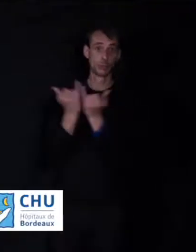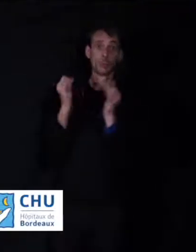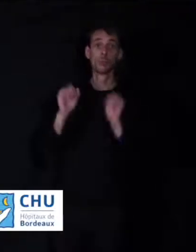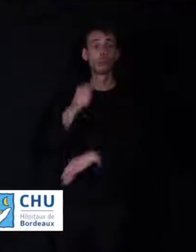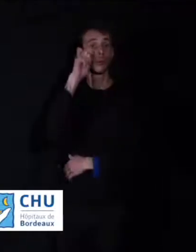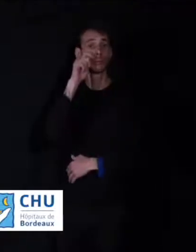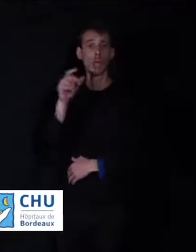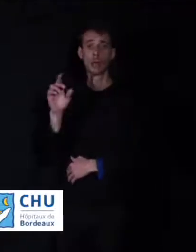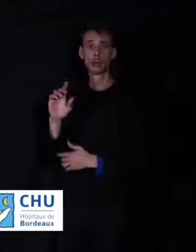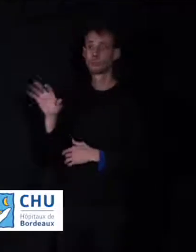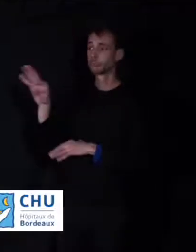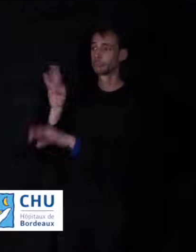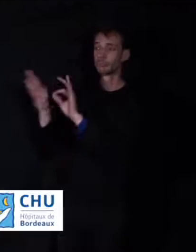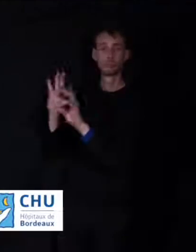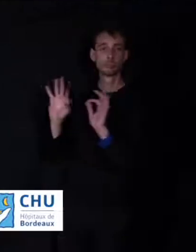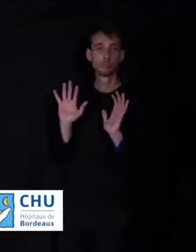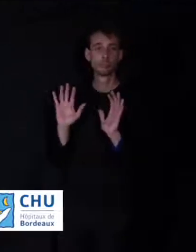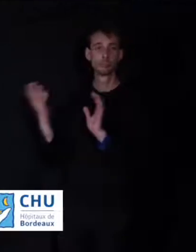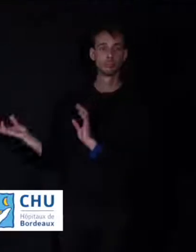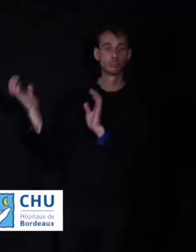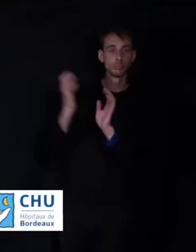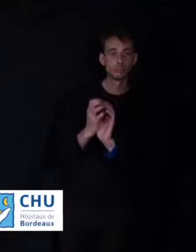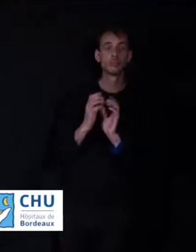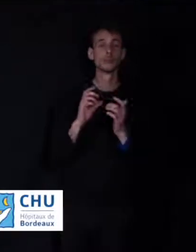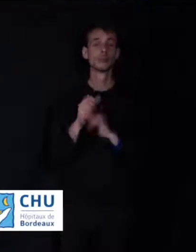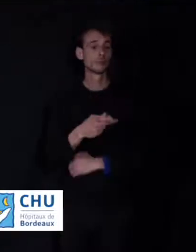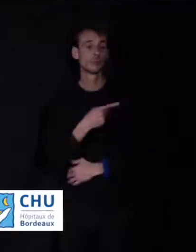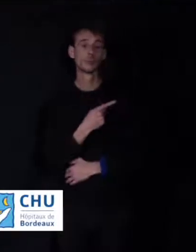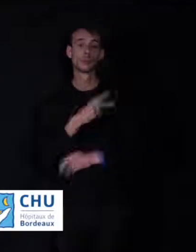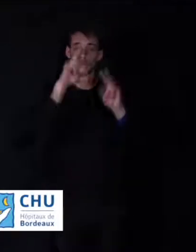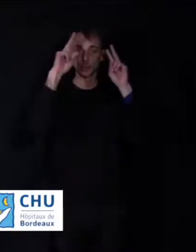C'est des réunions que l'on anime pour les médecins généralistes et on a un